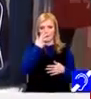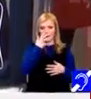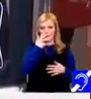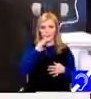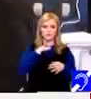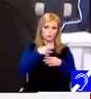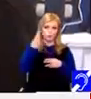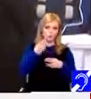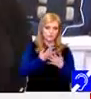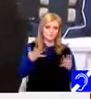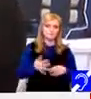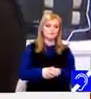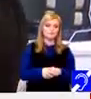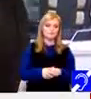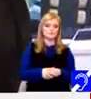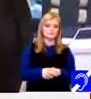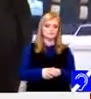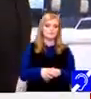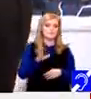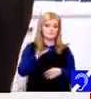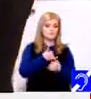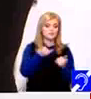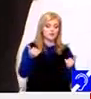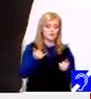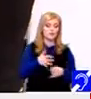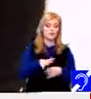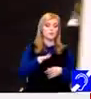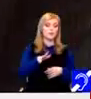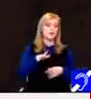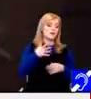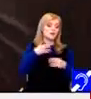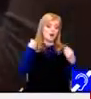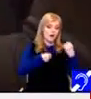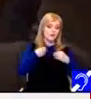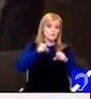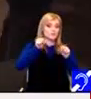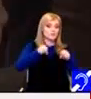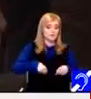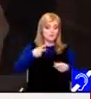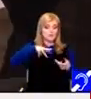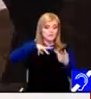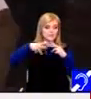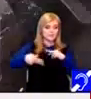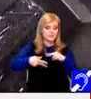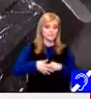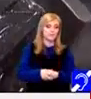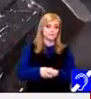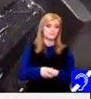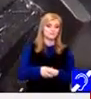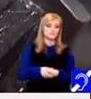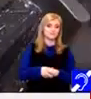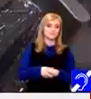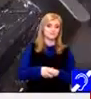care inserează senzori și microchipuri, care îi dau unei piese de îmbrăcăminte posibilitatea să ne monitorizeze non-stop starea